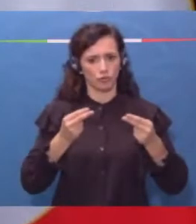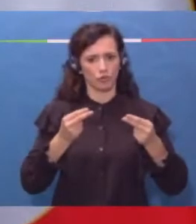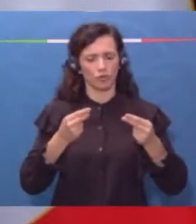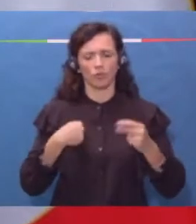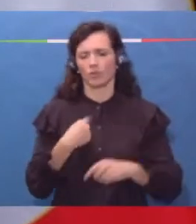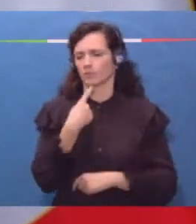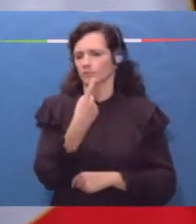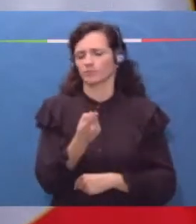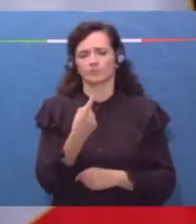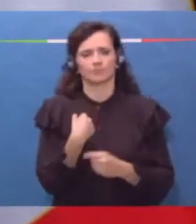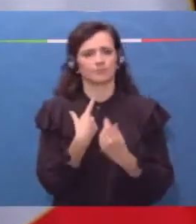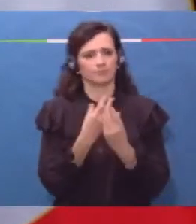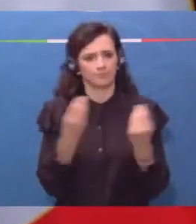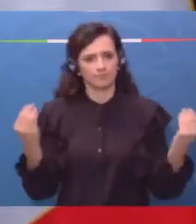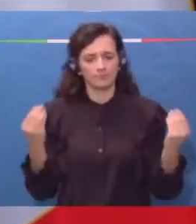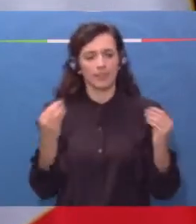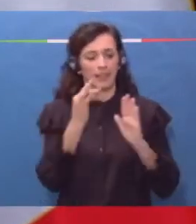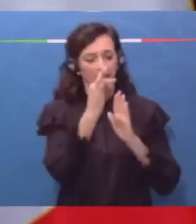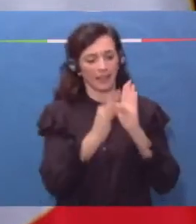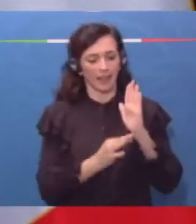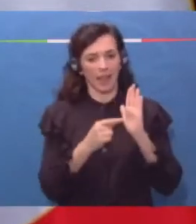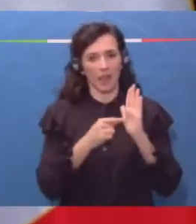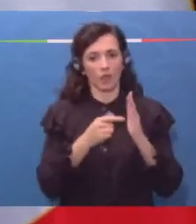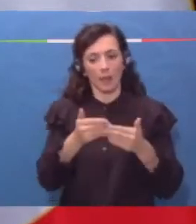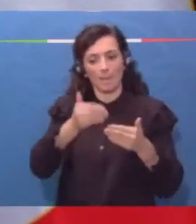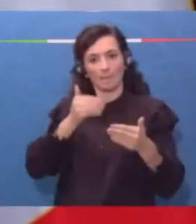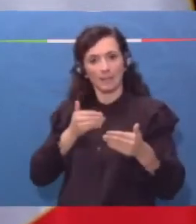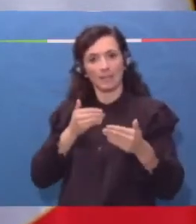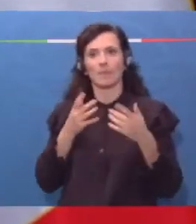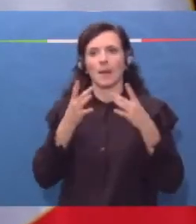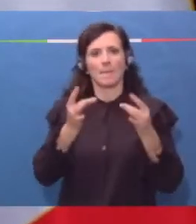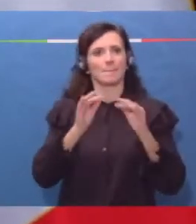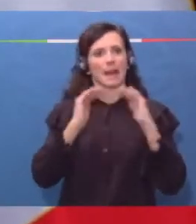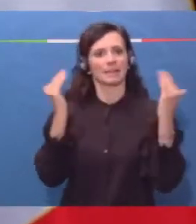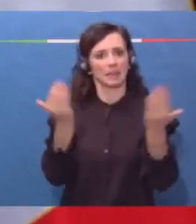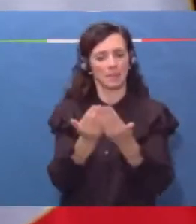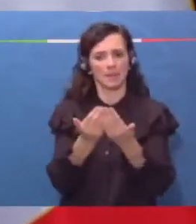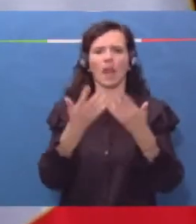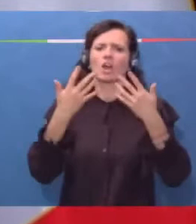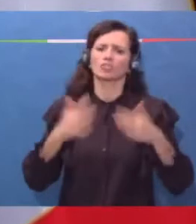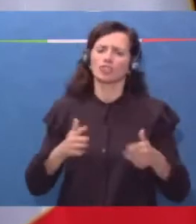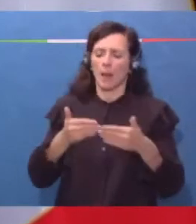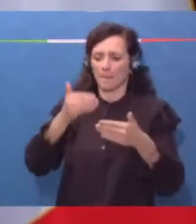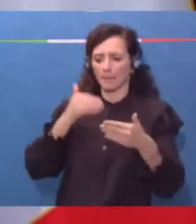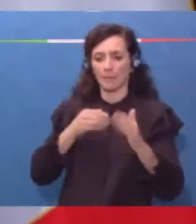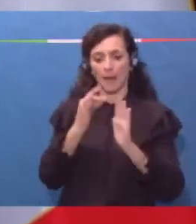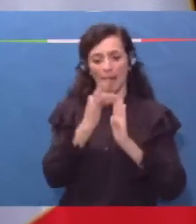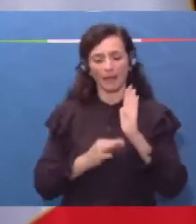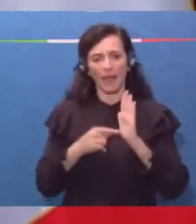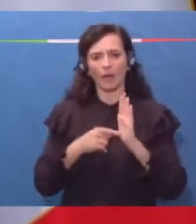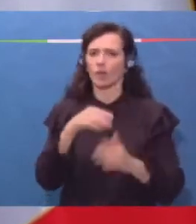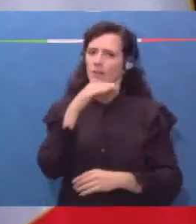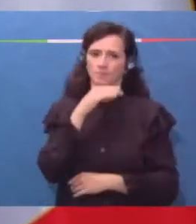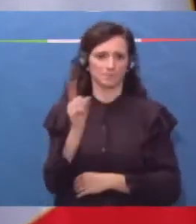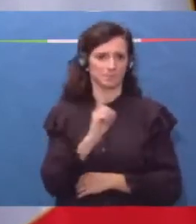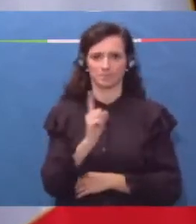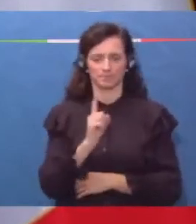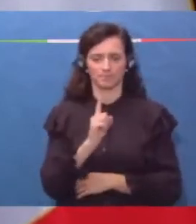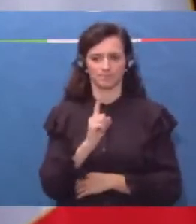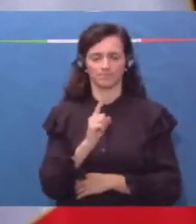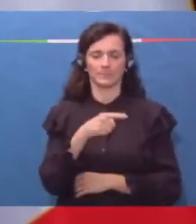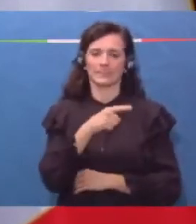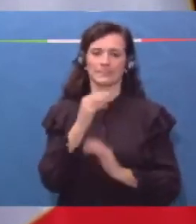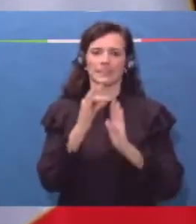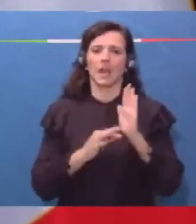regole che erano in vigore fino a prima della pandemia già allora non erano sufficienti, avevano dimostrato la loro